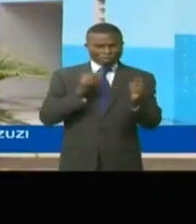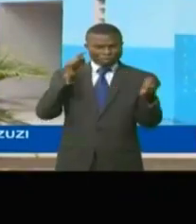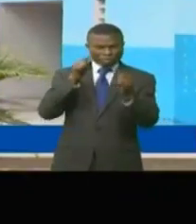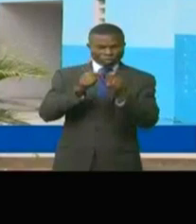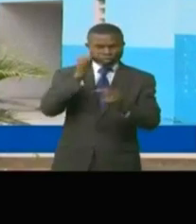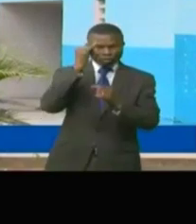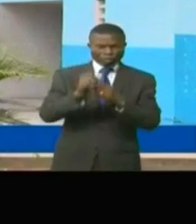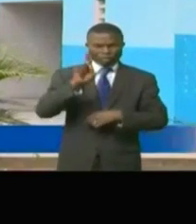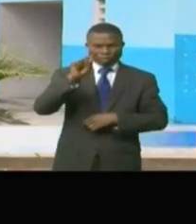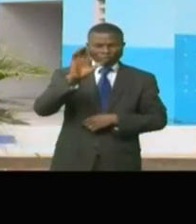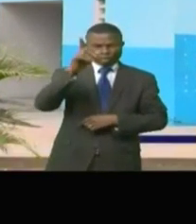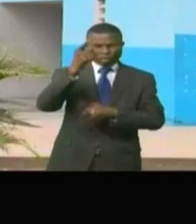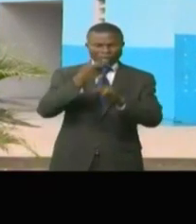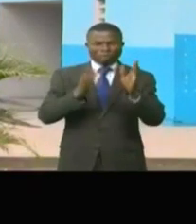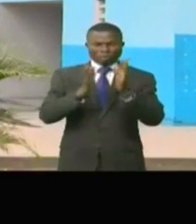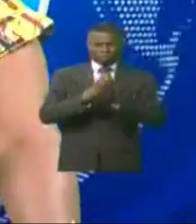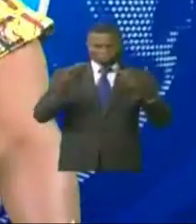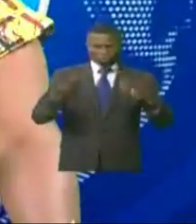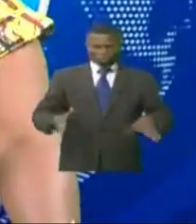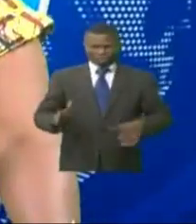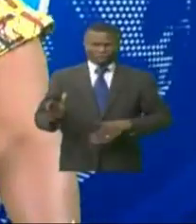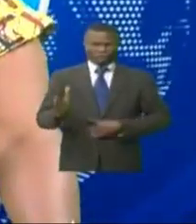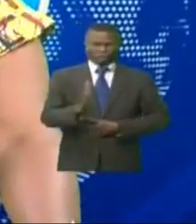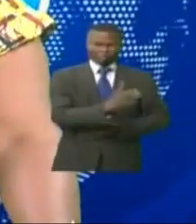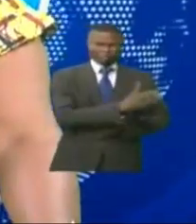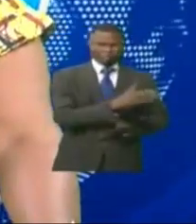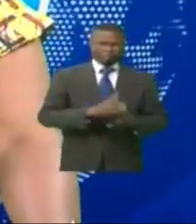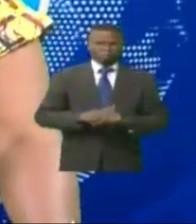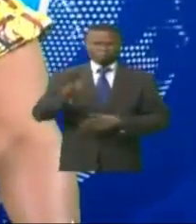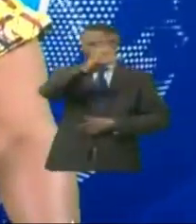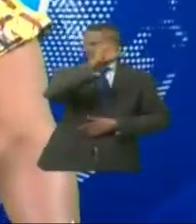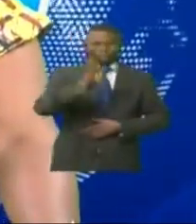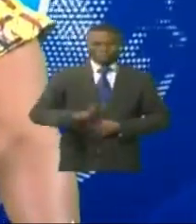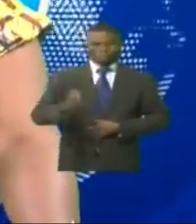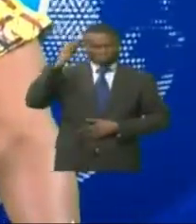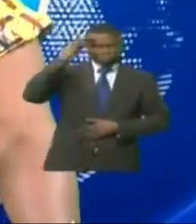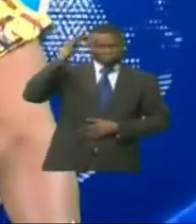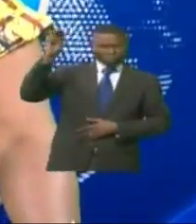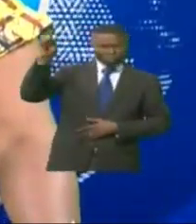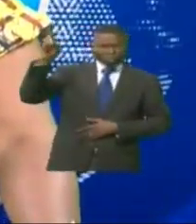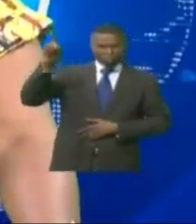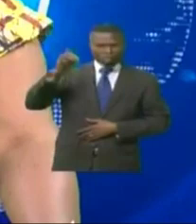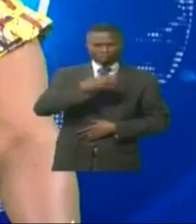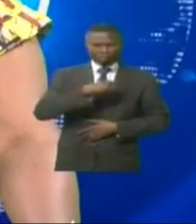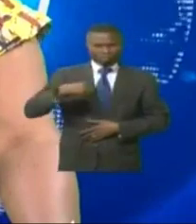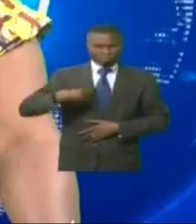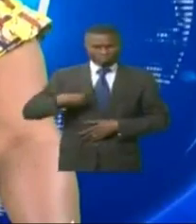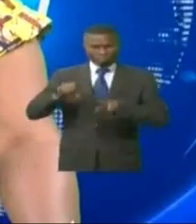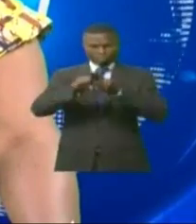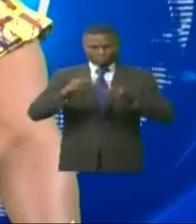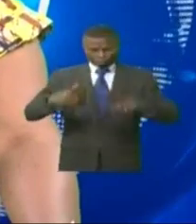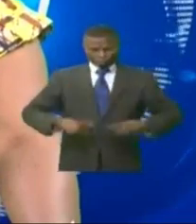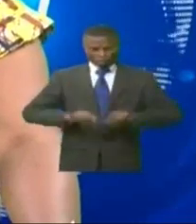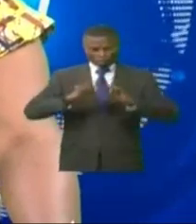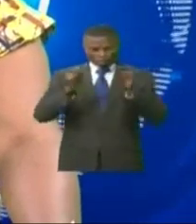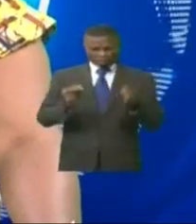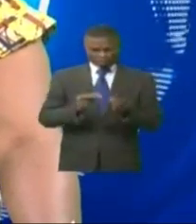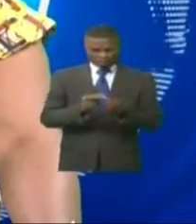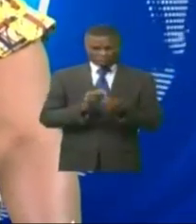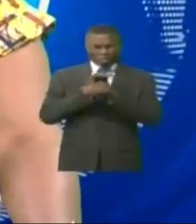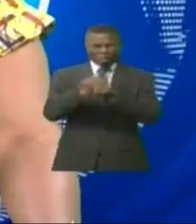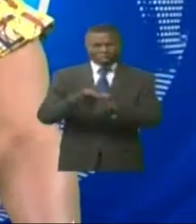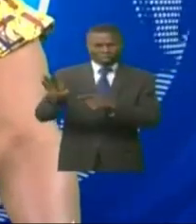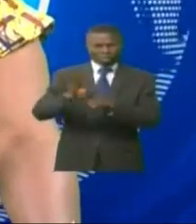jusqu'au 25 octobre prochain. Dans la commune de Mongafula, quelques femmes et jeunes filles ont été